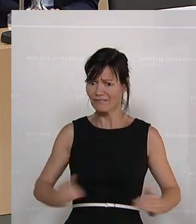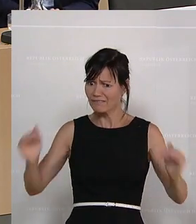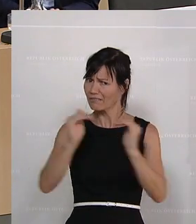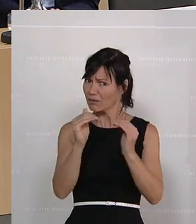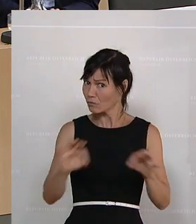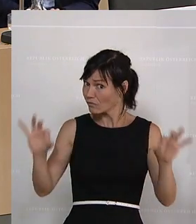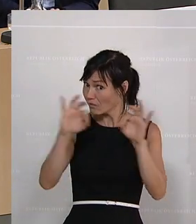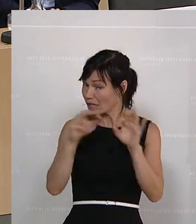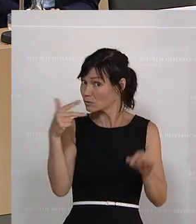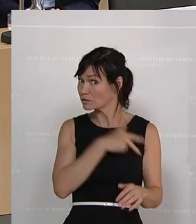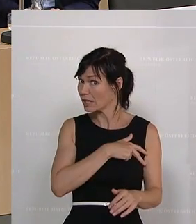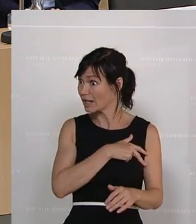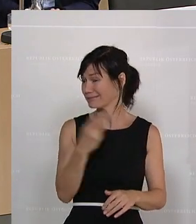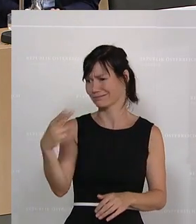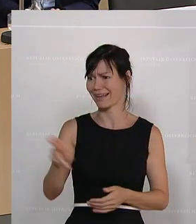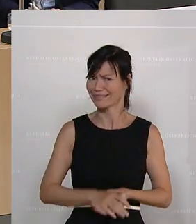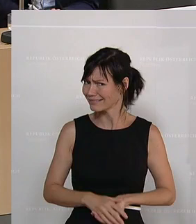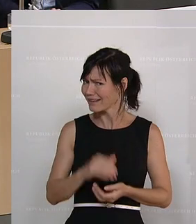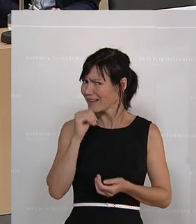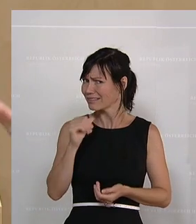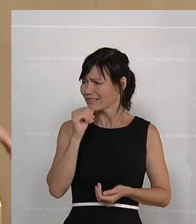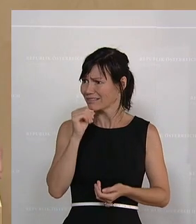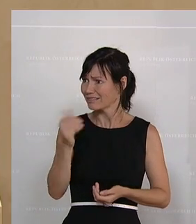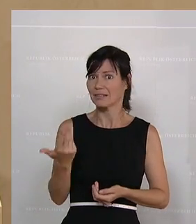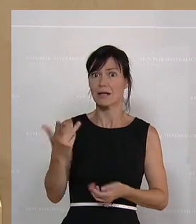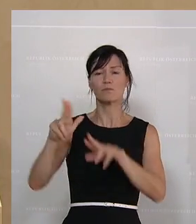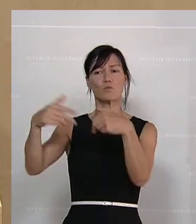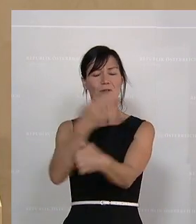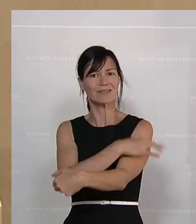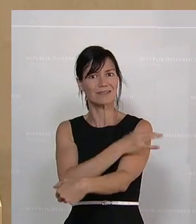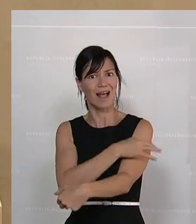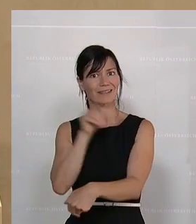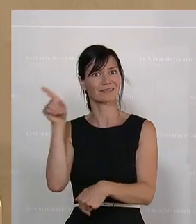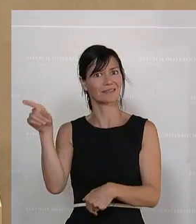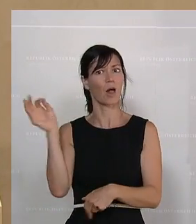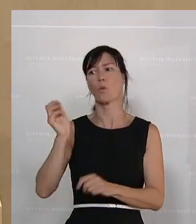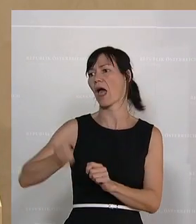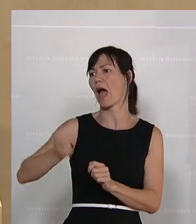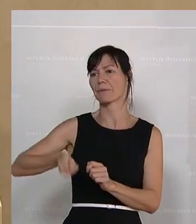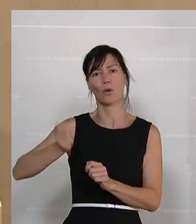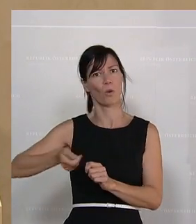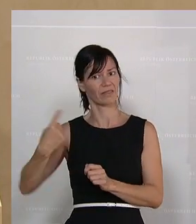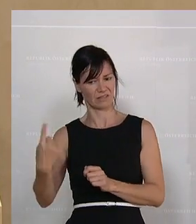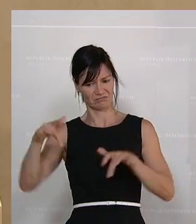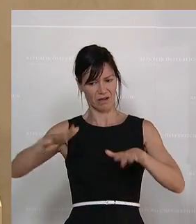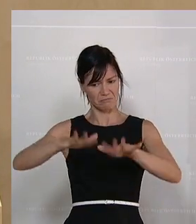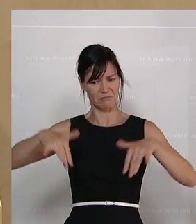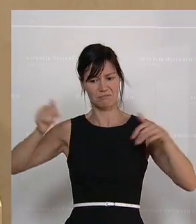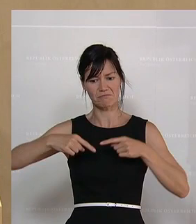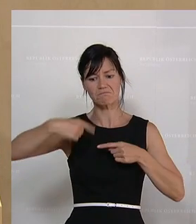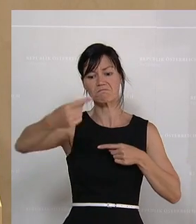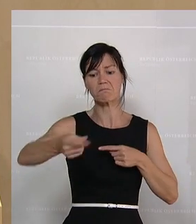treffsicher es ist nicht gerecht wenn ein bundeskanzler oder abgeordnete dieses hauses in den nächsten jahren bis zu